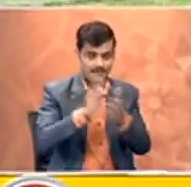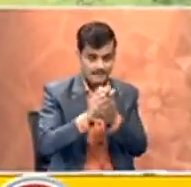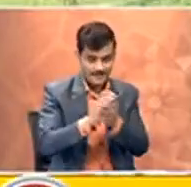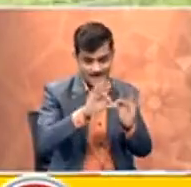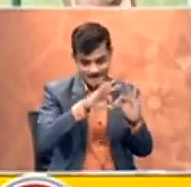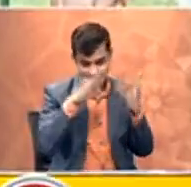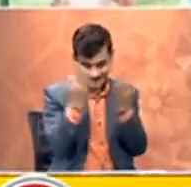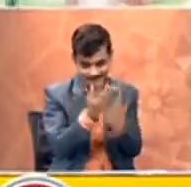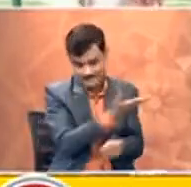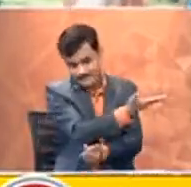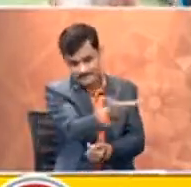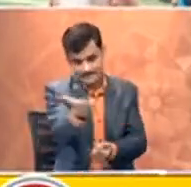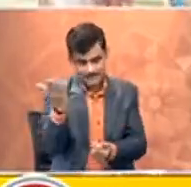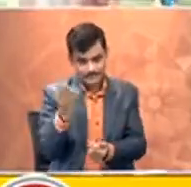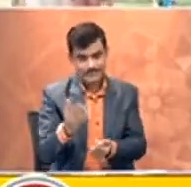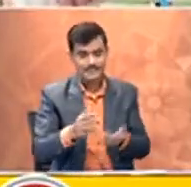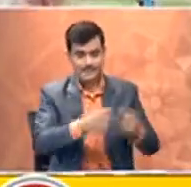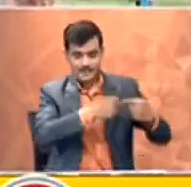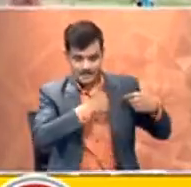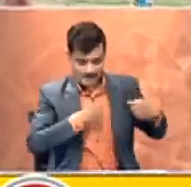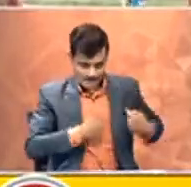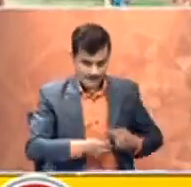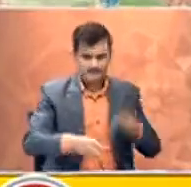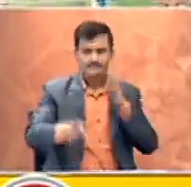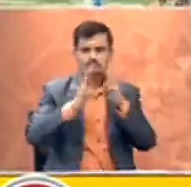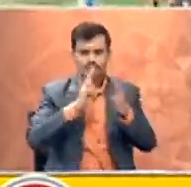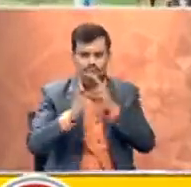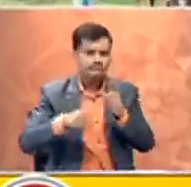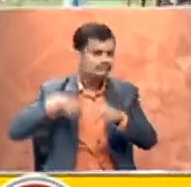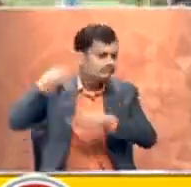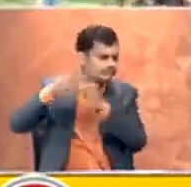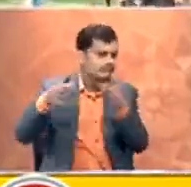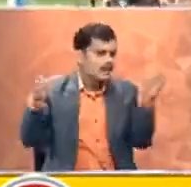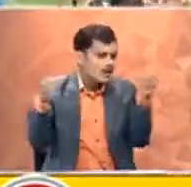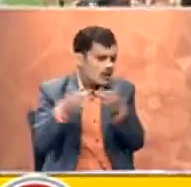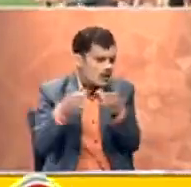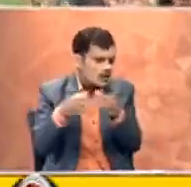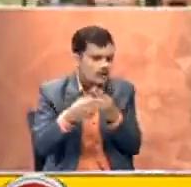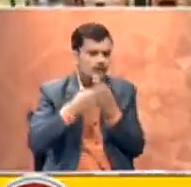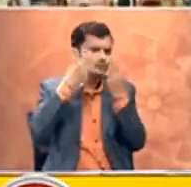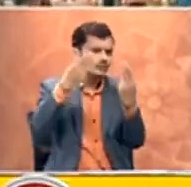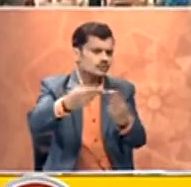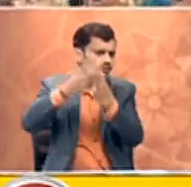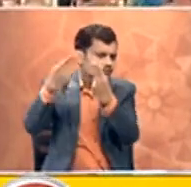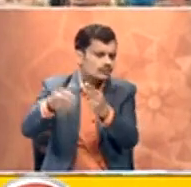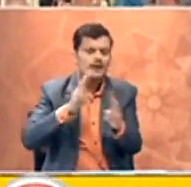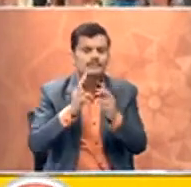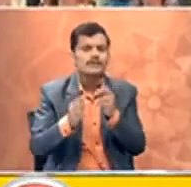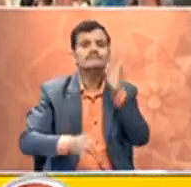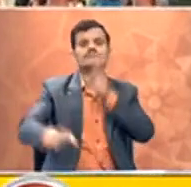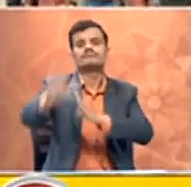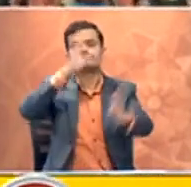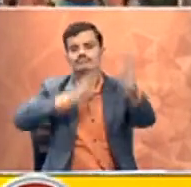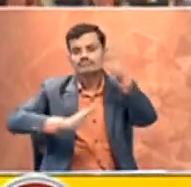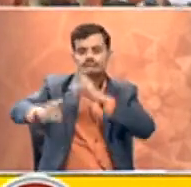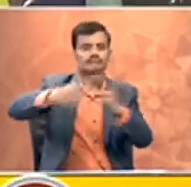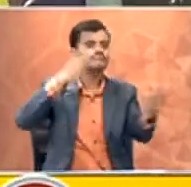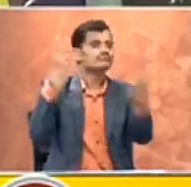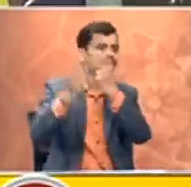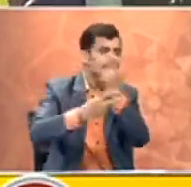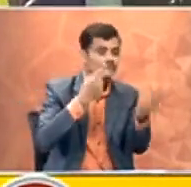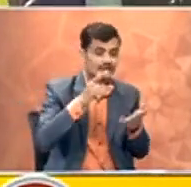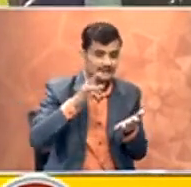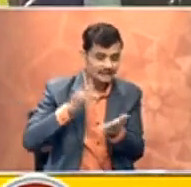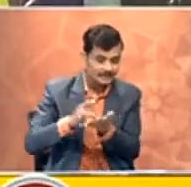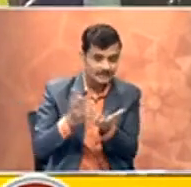परिवारजनों, मन की बात के कई एपिसोड्स में हमने टूरिज्म पर बात की है। चीजों या